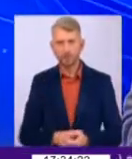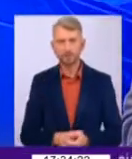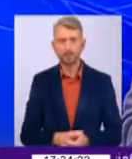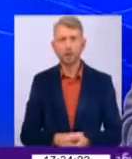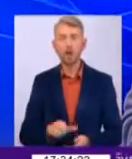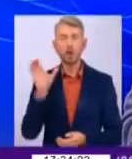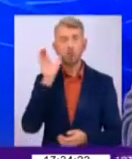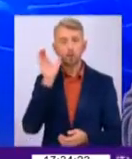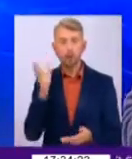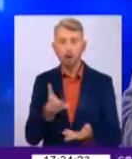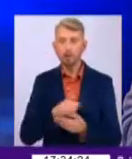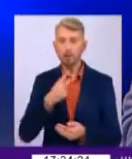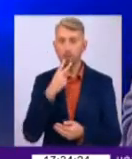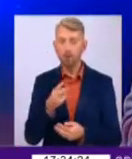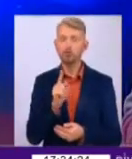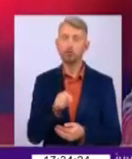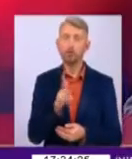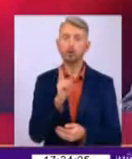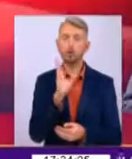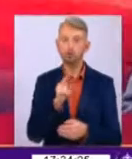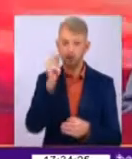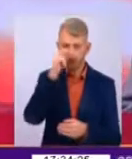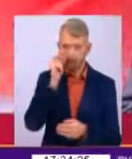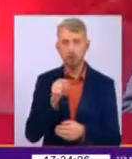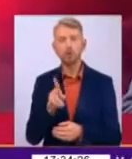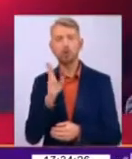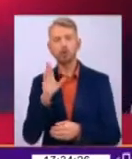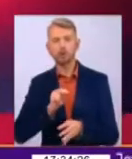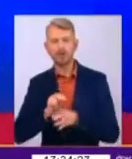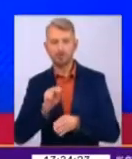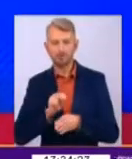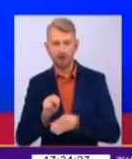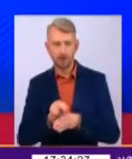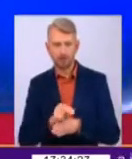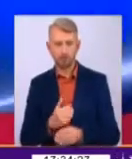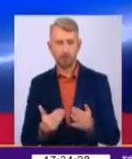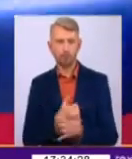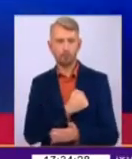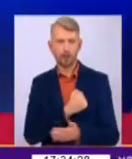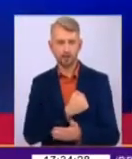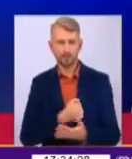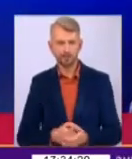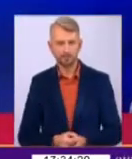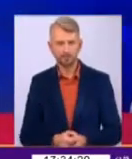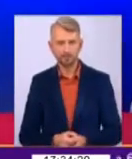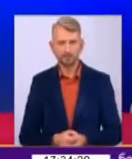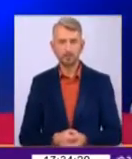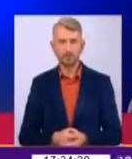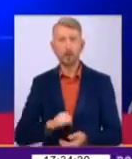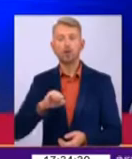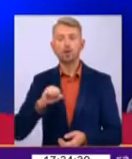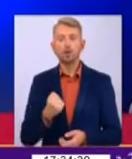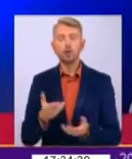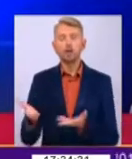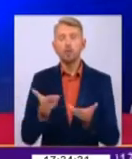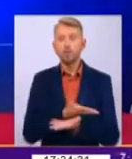Послухали ми, побачили зараз і того, хто навчатиметься, і того, хто навчатиме, власне, новобранців. Друзі,